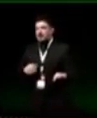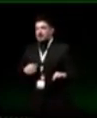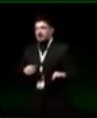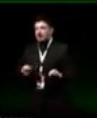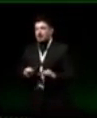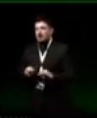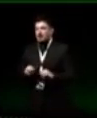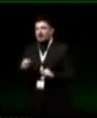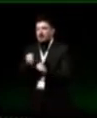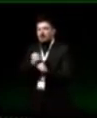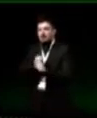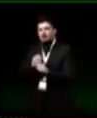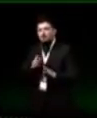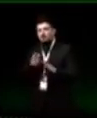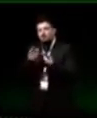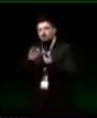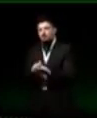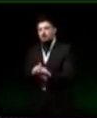si difende non